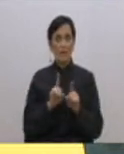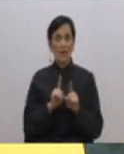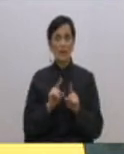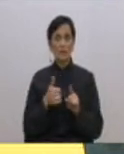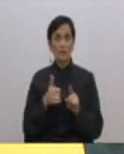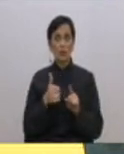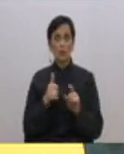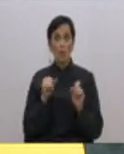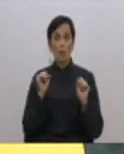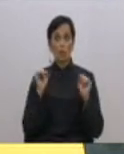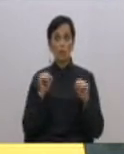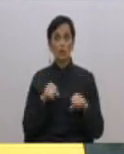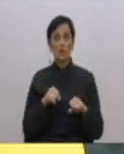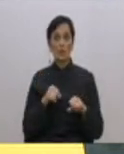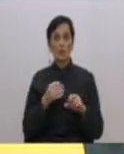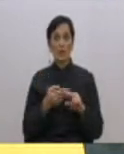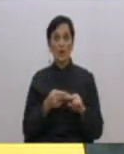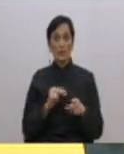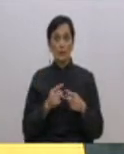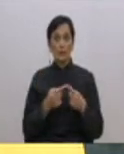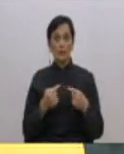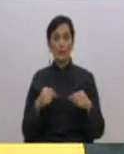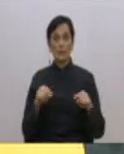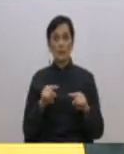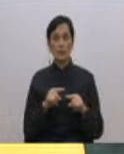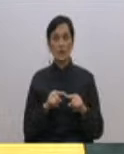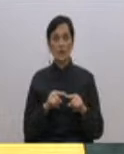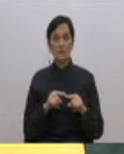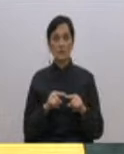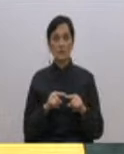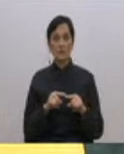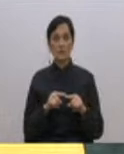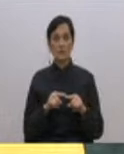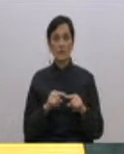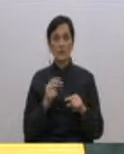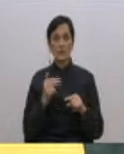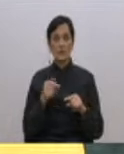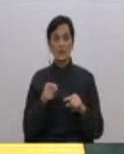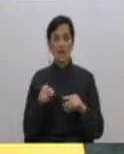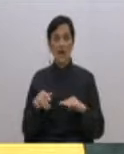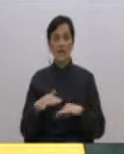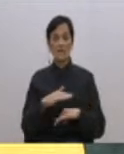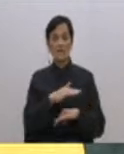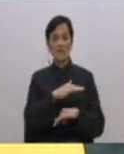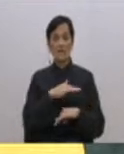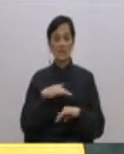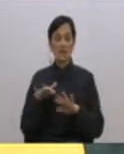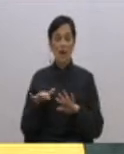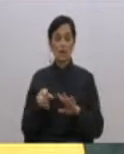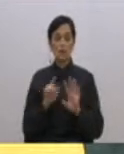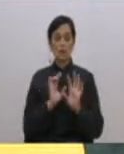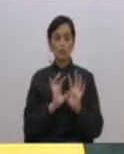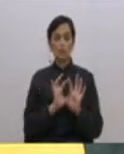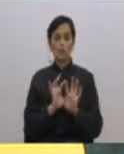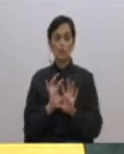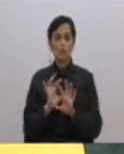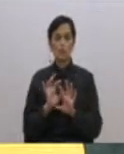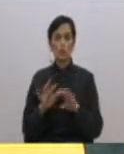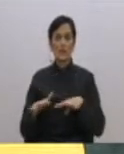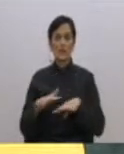როგორ შეიძლება რომ ეს ნები და ეს დარგი ასევე ზრუნავდეს